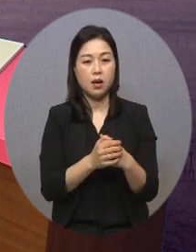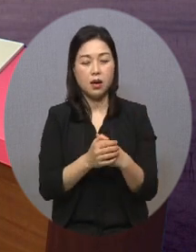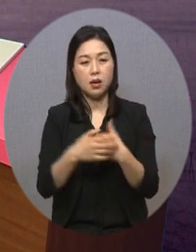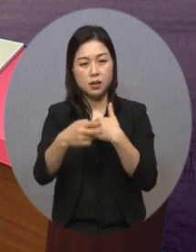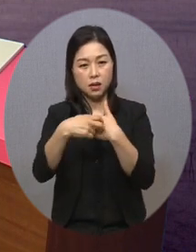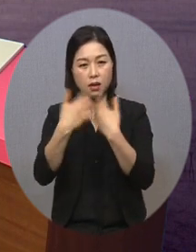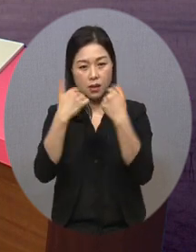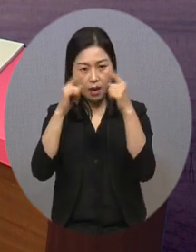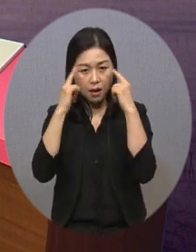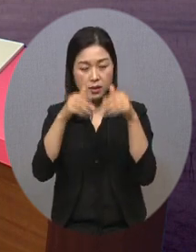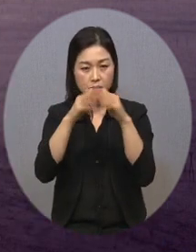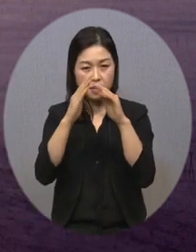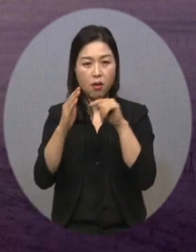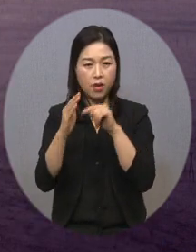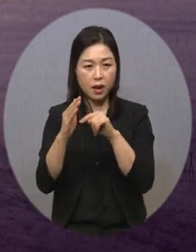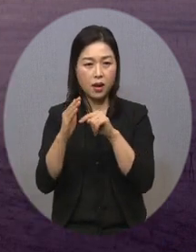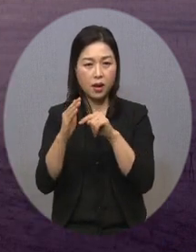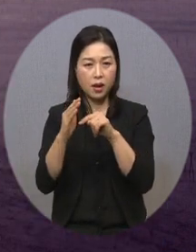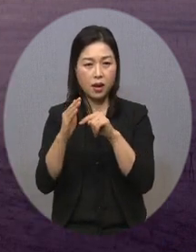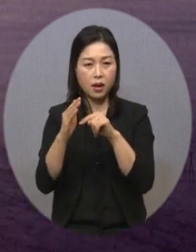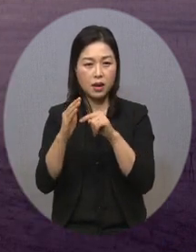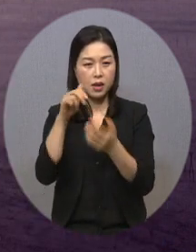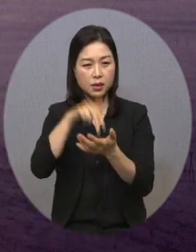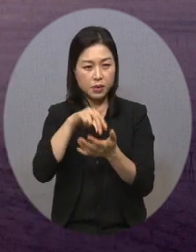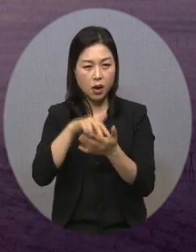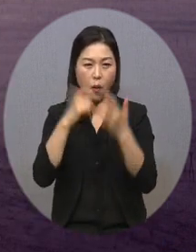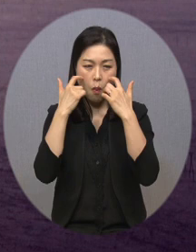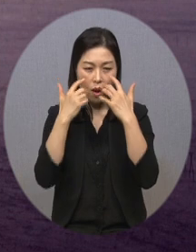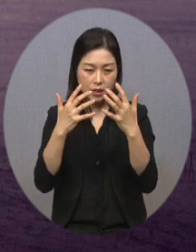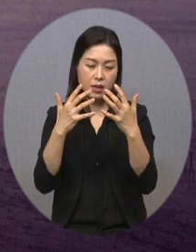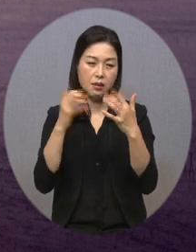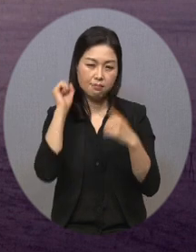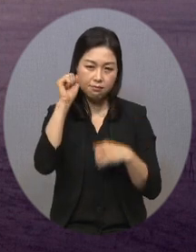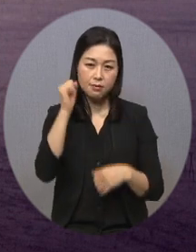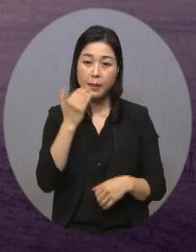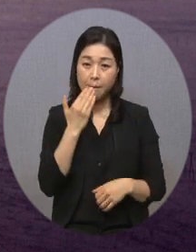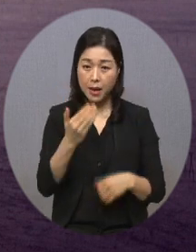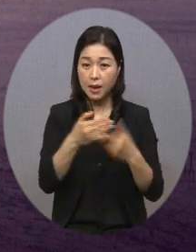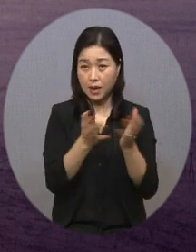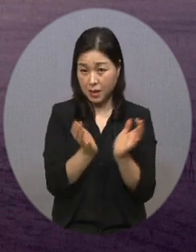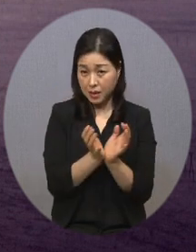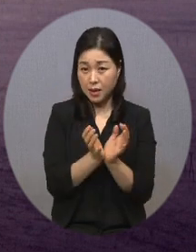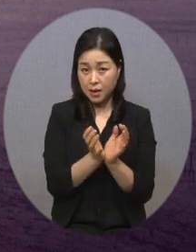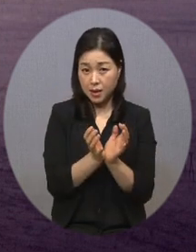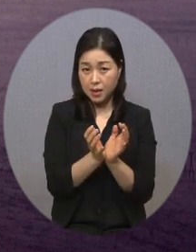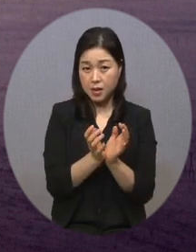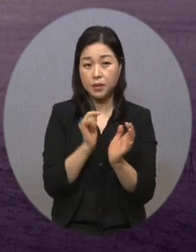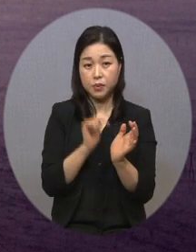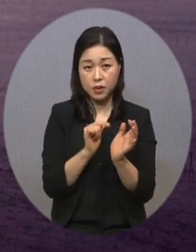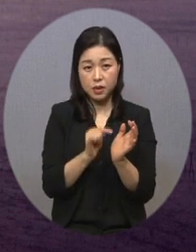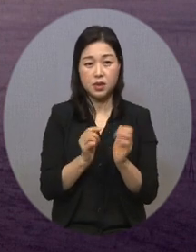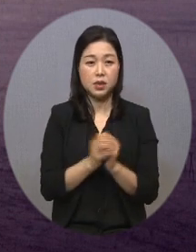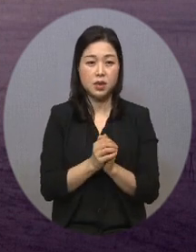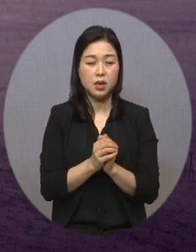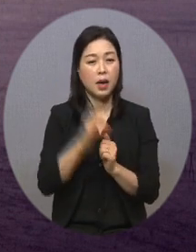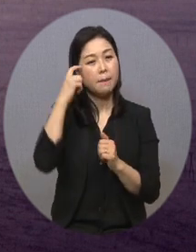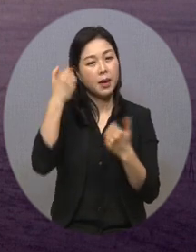신설에 대해서는 강력한 의견을 개진할 수 있는 단체인데요. 그분들의